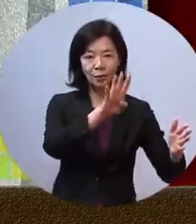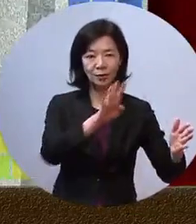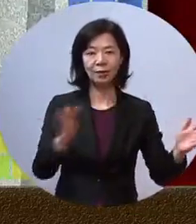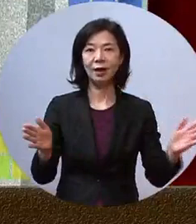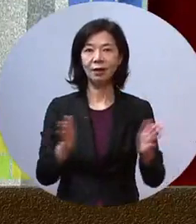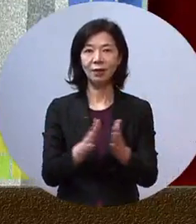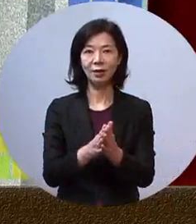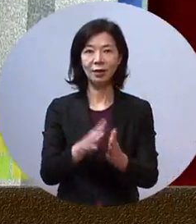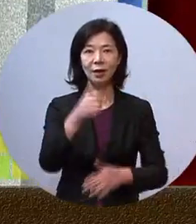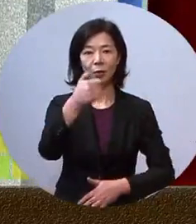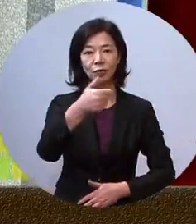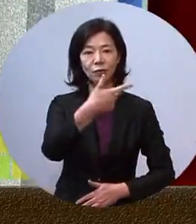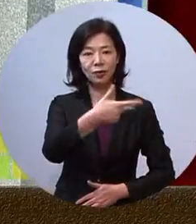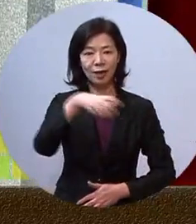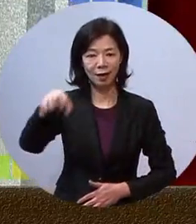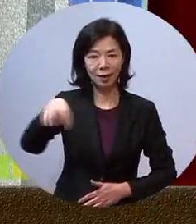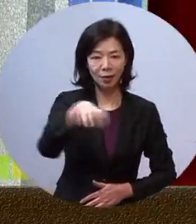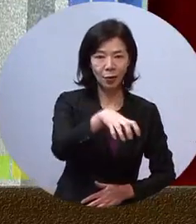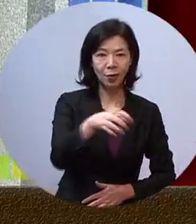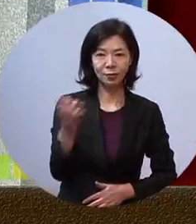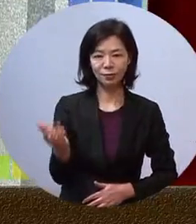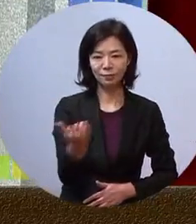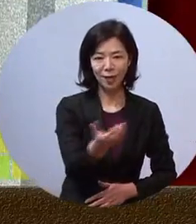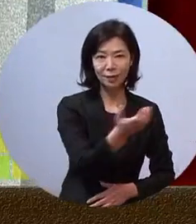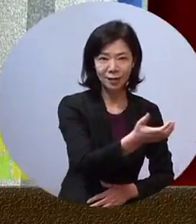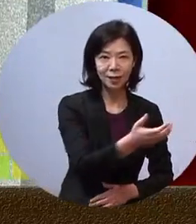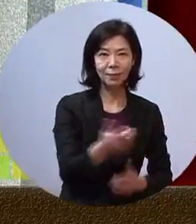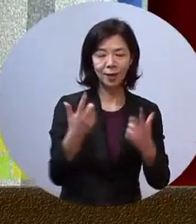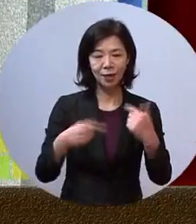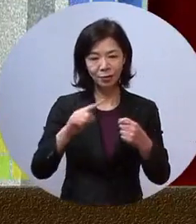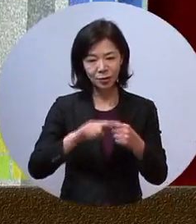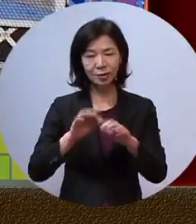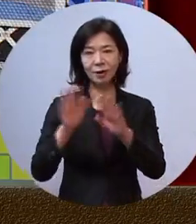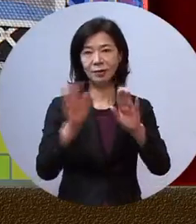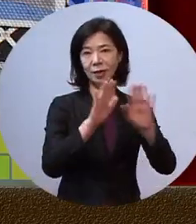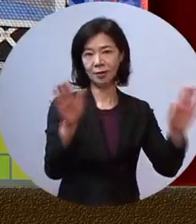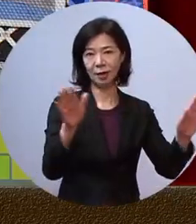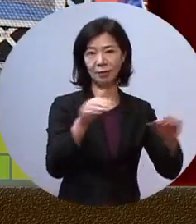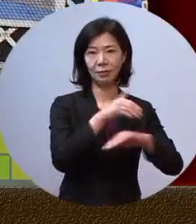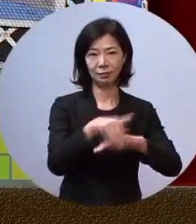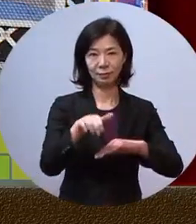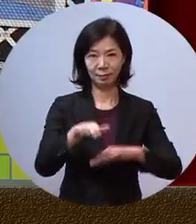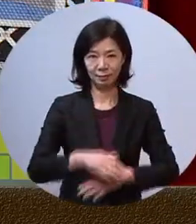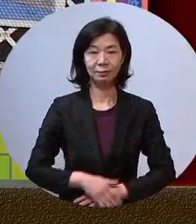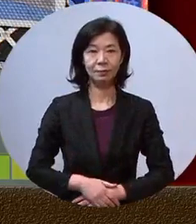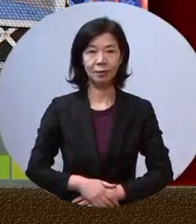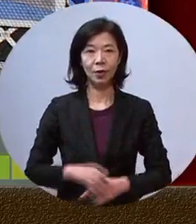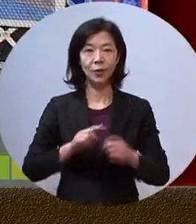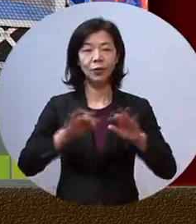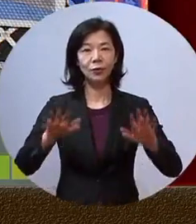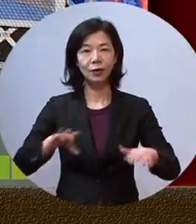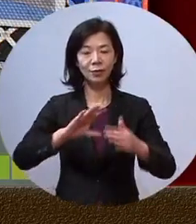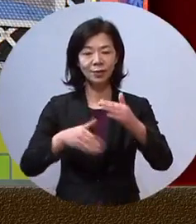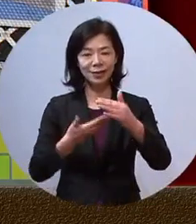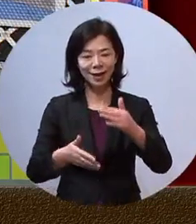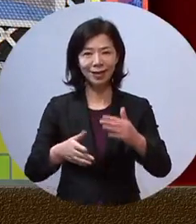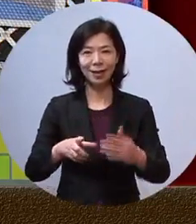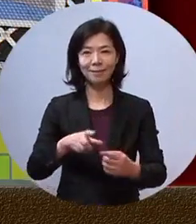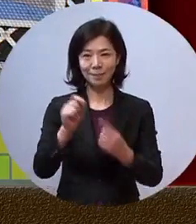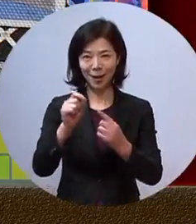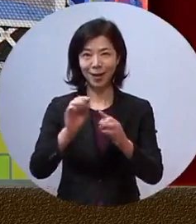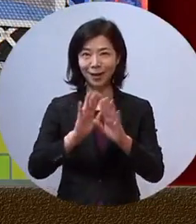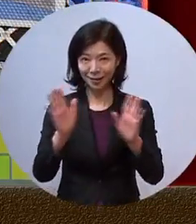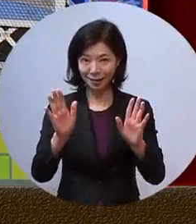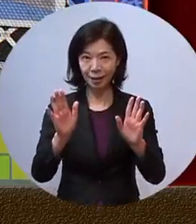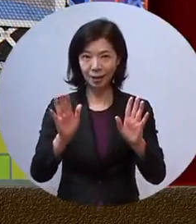町、合わせて57カ所で順番に開催されることになっていて、今年藤沢で開催されたので